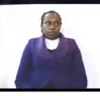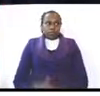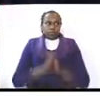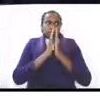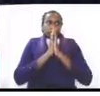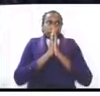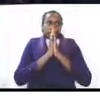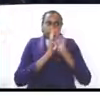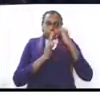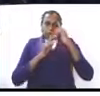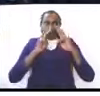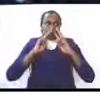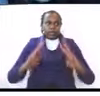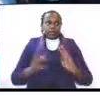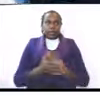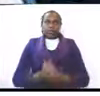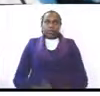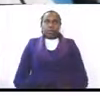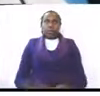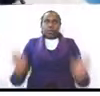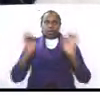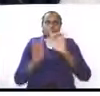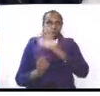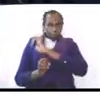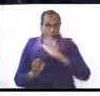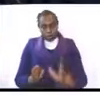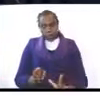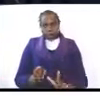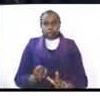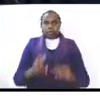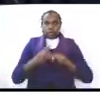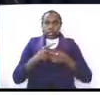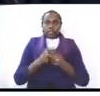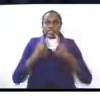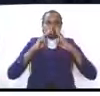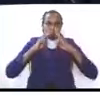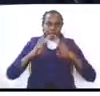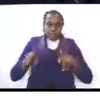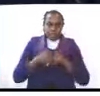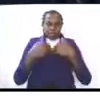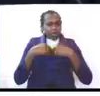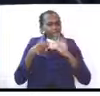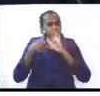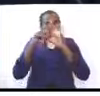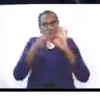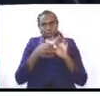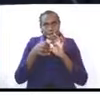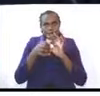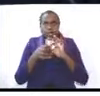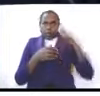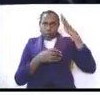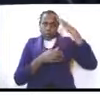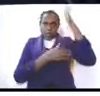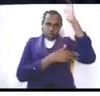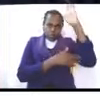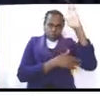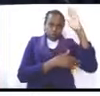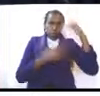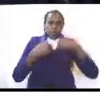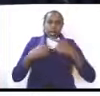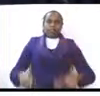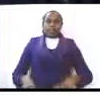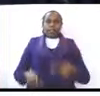kuomba amani. Ee Mungu uliye mkuu amani na mpenda mapatano, kukujua wewe ni uzima